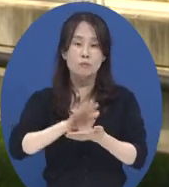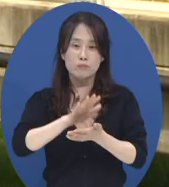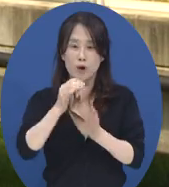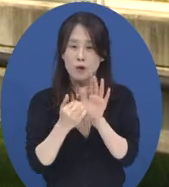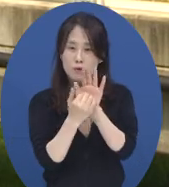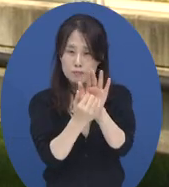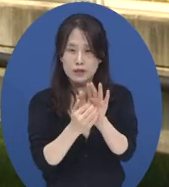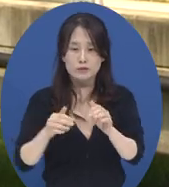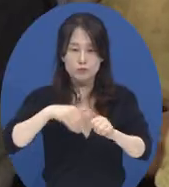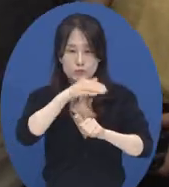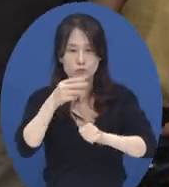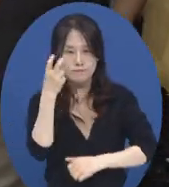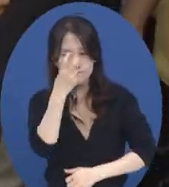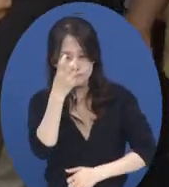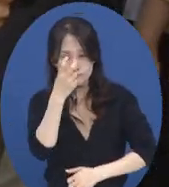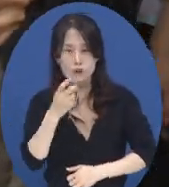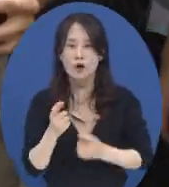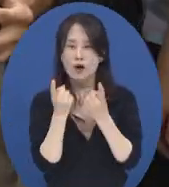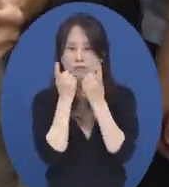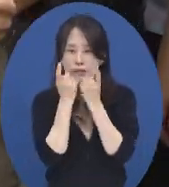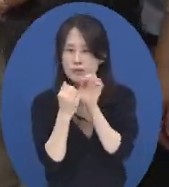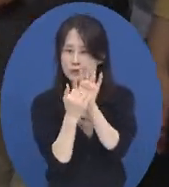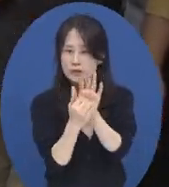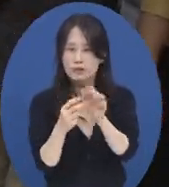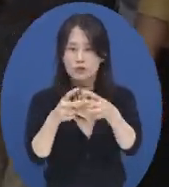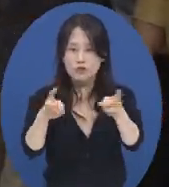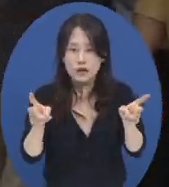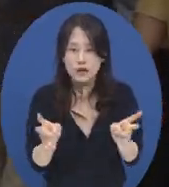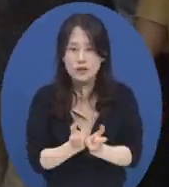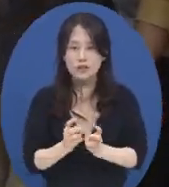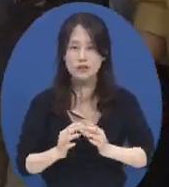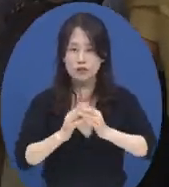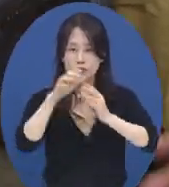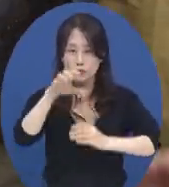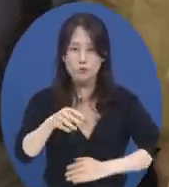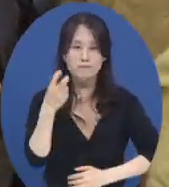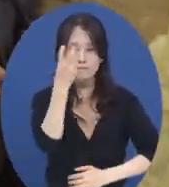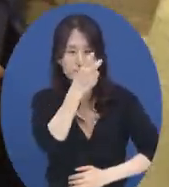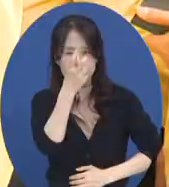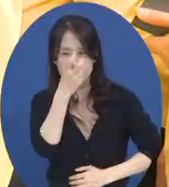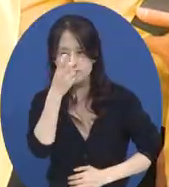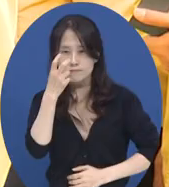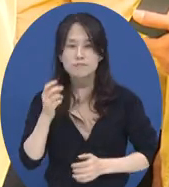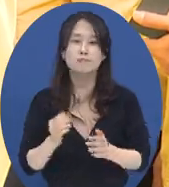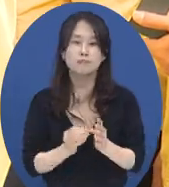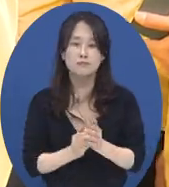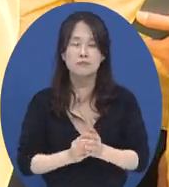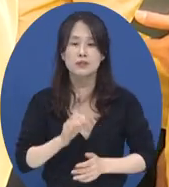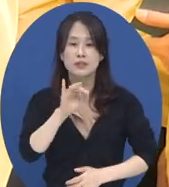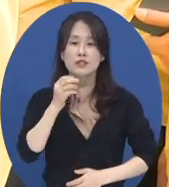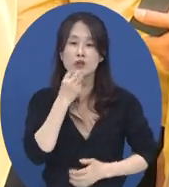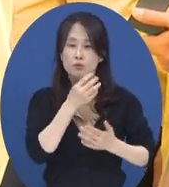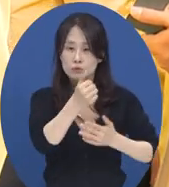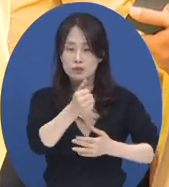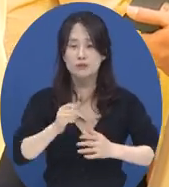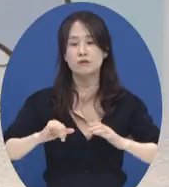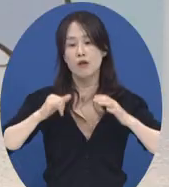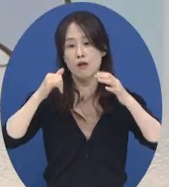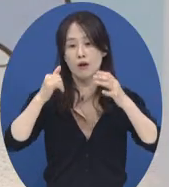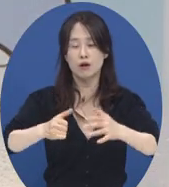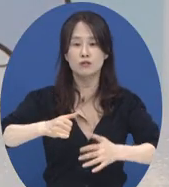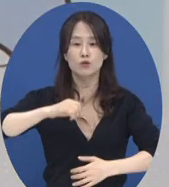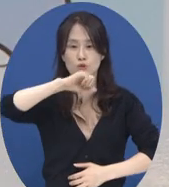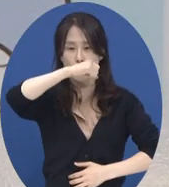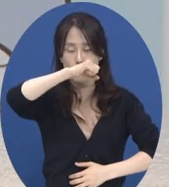방역 상황을 점검하고 멧돼지 차단 광역 울타리 설치 현장을 둘러봤습니다. 이재명 지사는 전